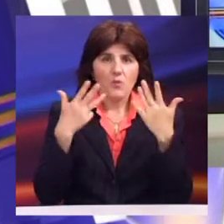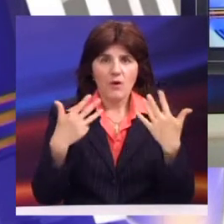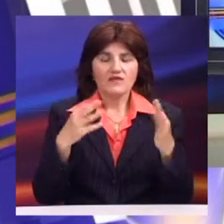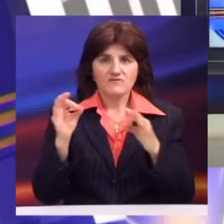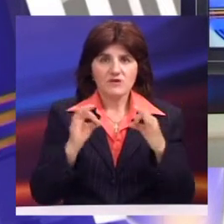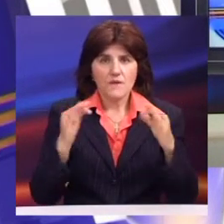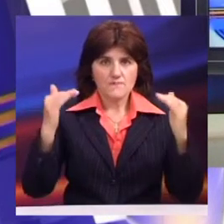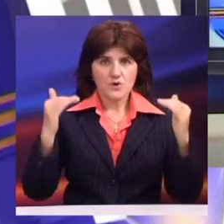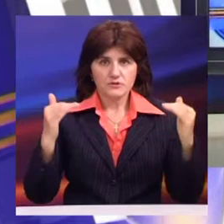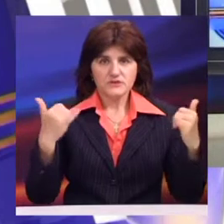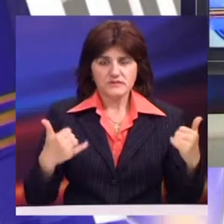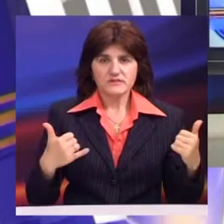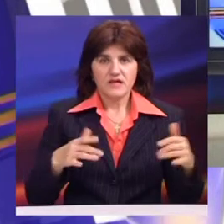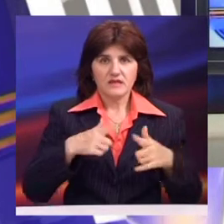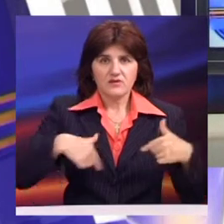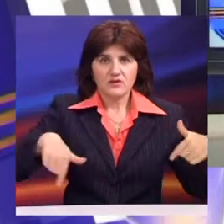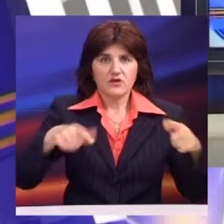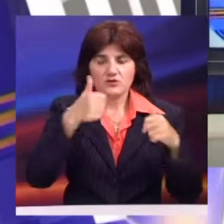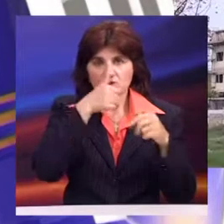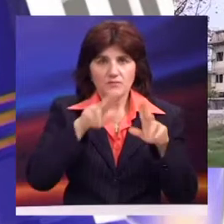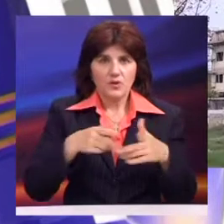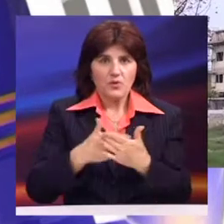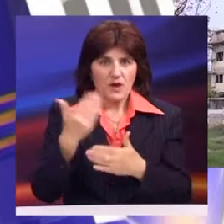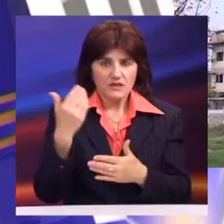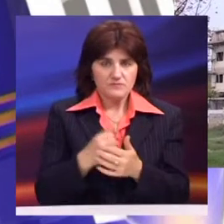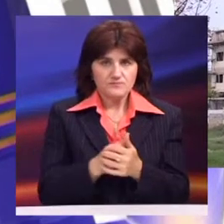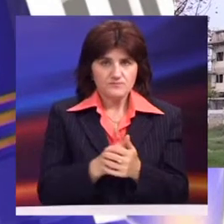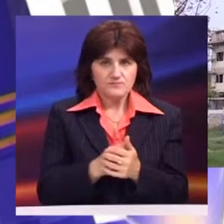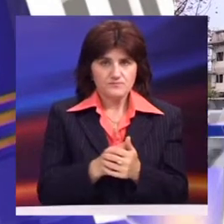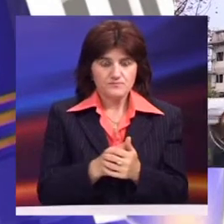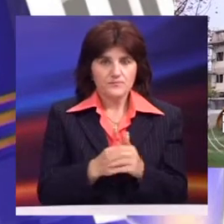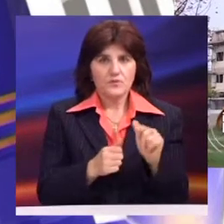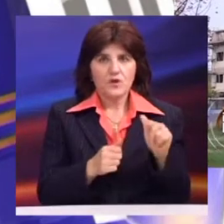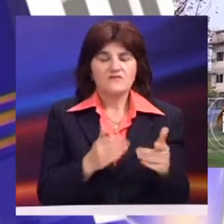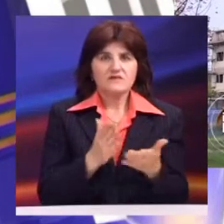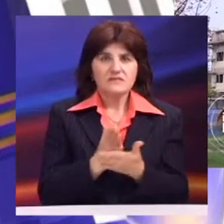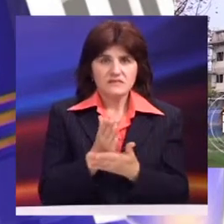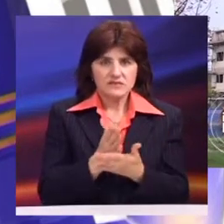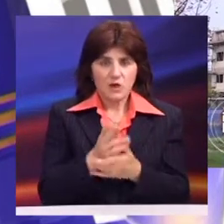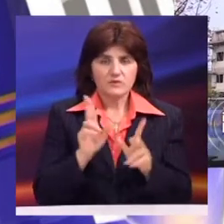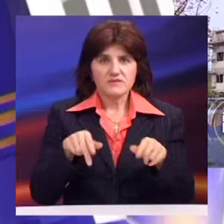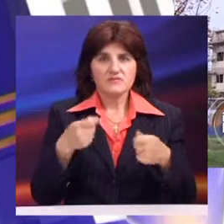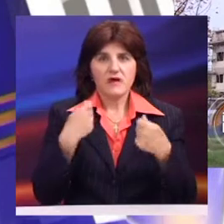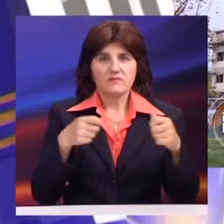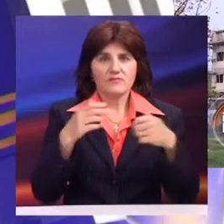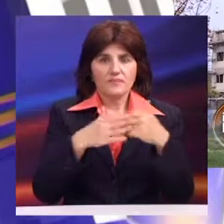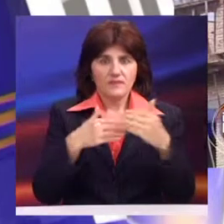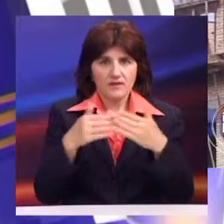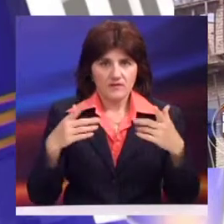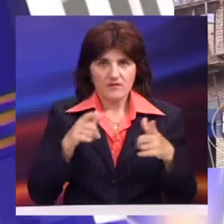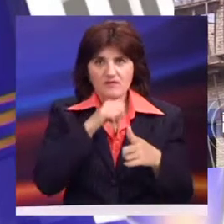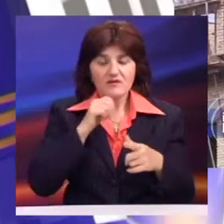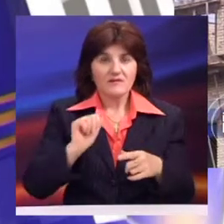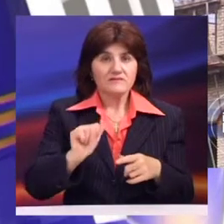u 90% sadašnjeg okvira grada. Služba za građevinarstvo gradske uprave izdala je do danas u ovoj